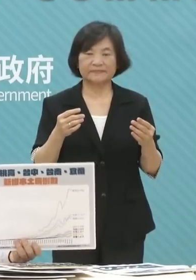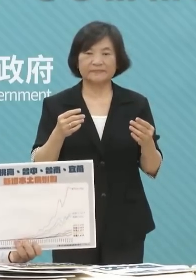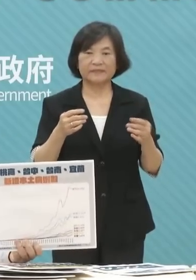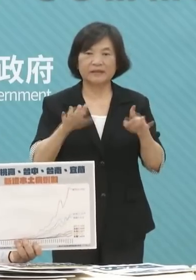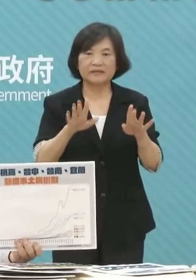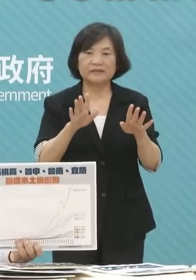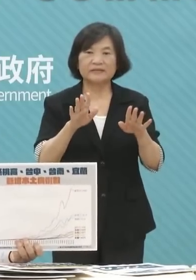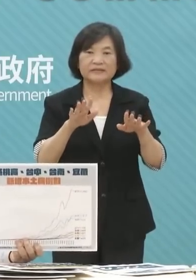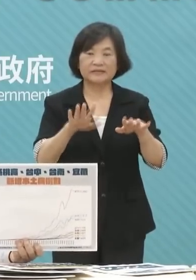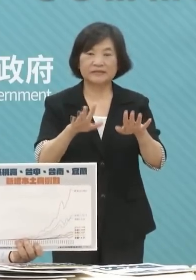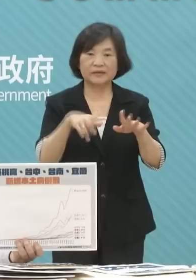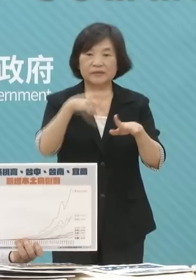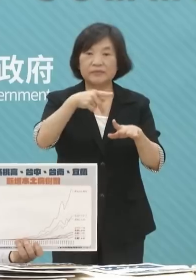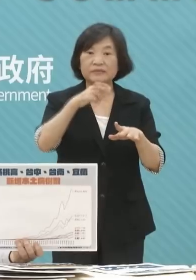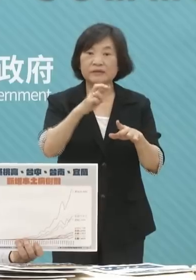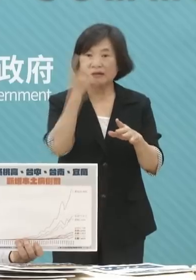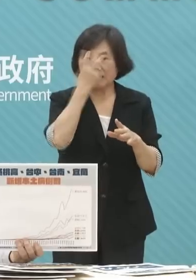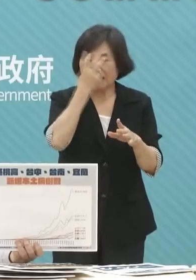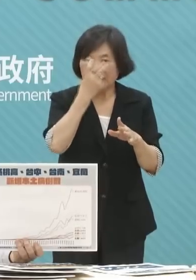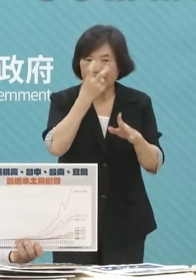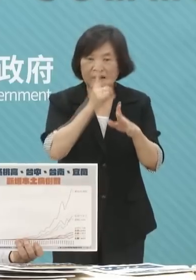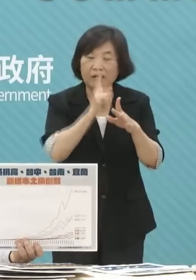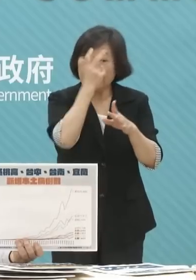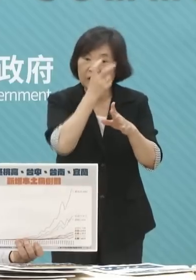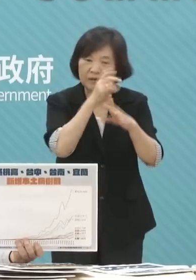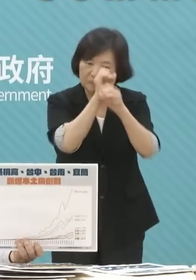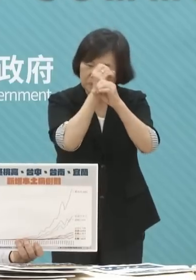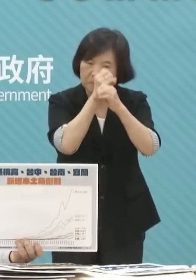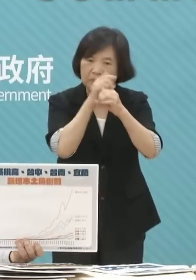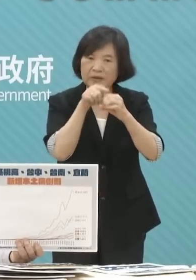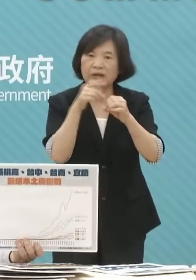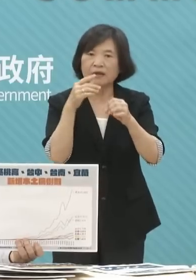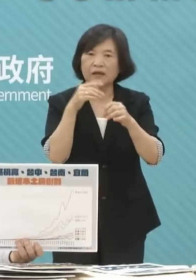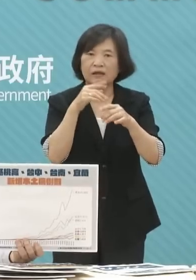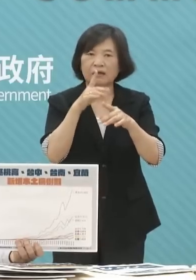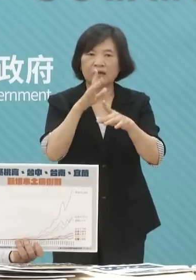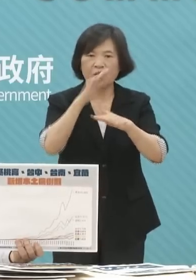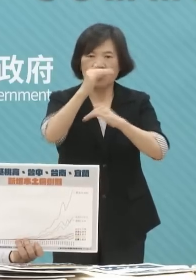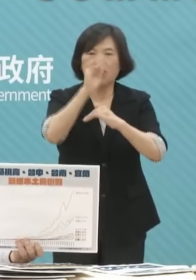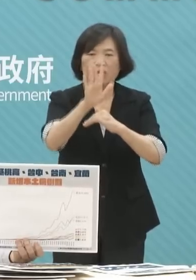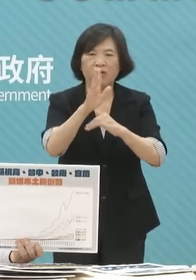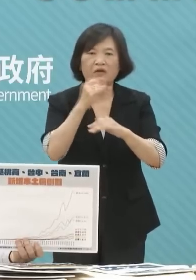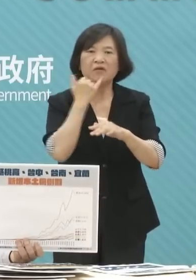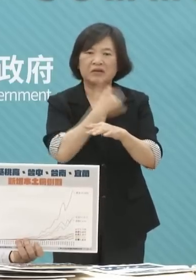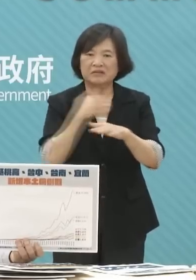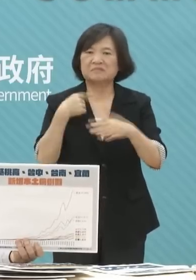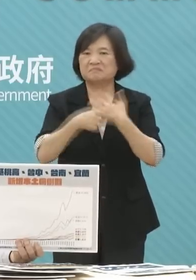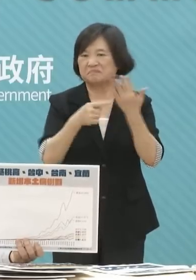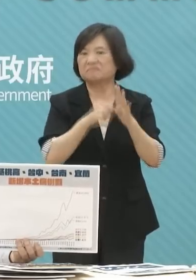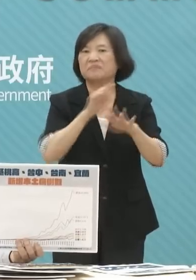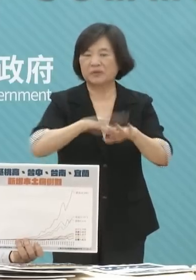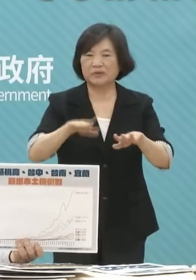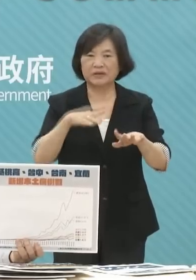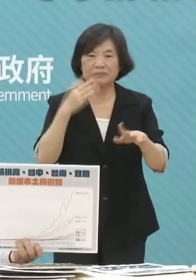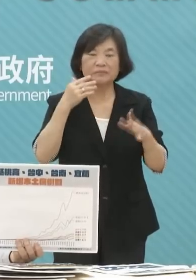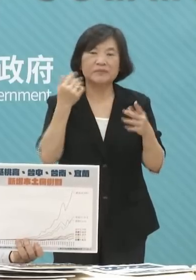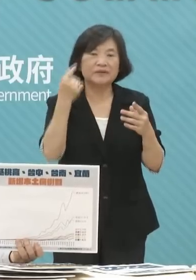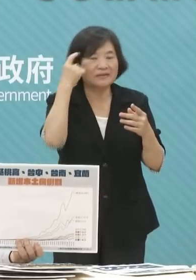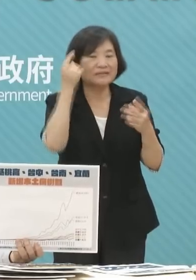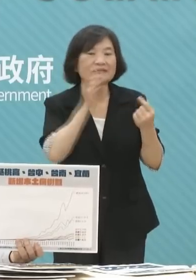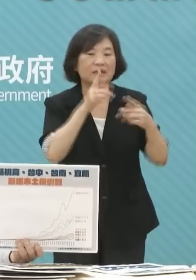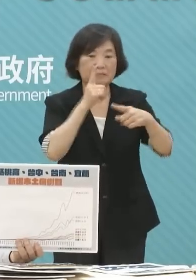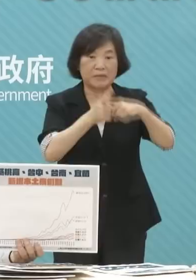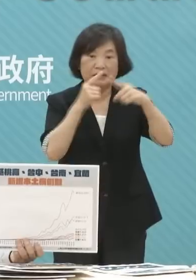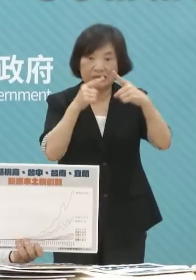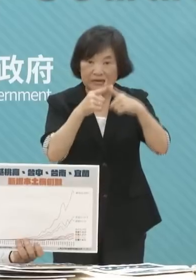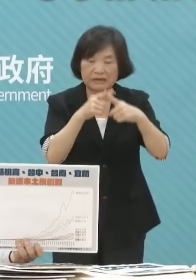已经接近这个 PCR 量能有限，你知道，所以可能黑数不少啊。所以或 anyway， 我